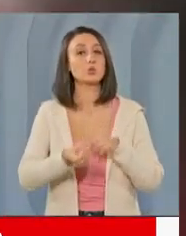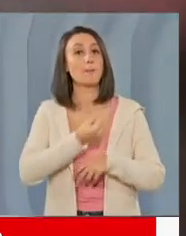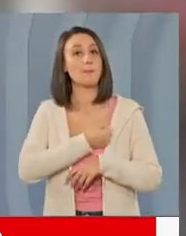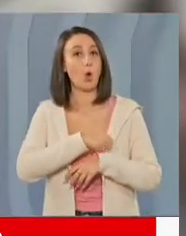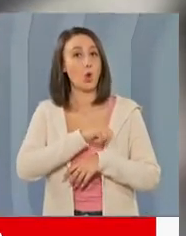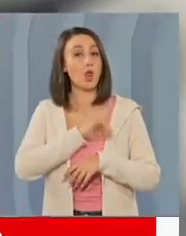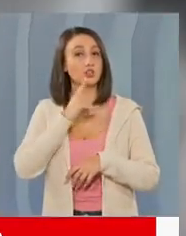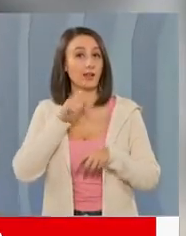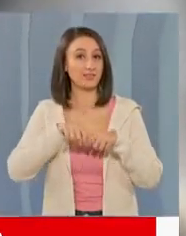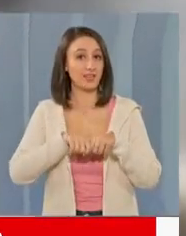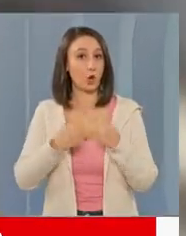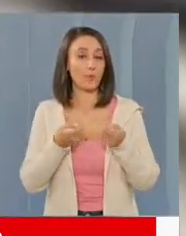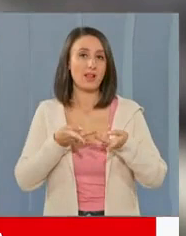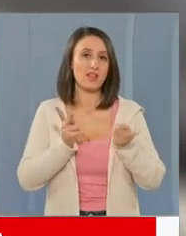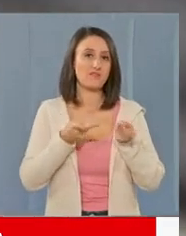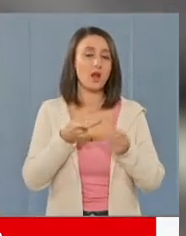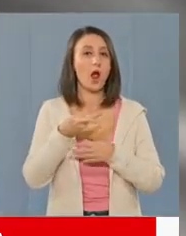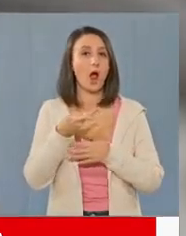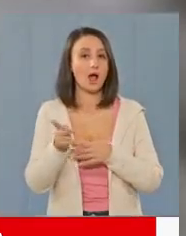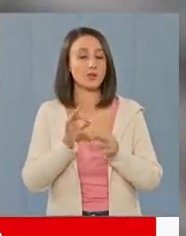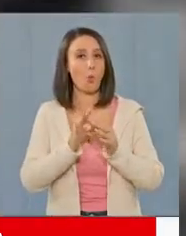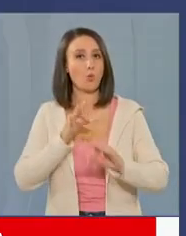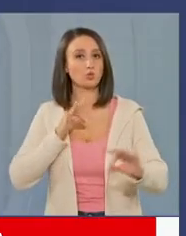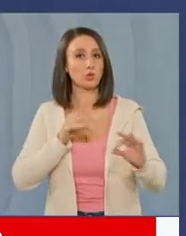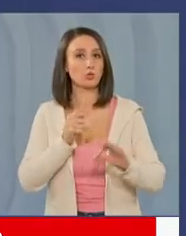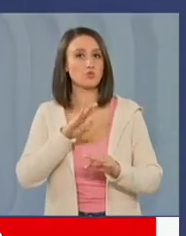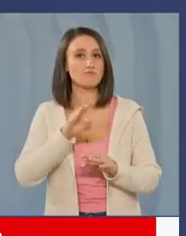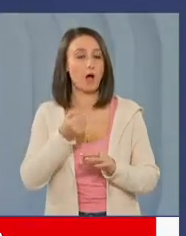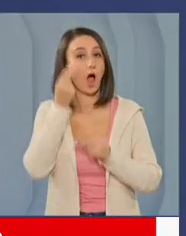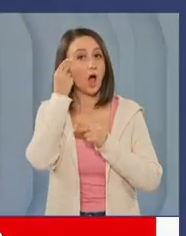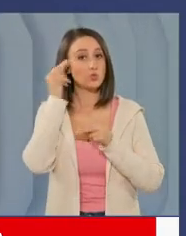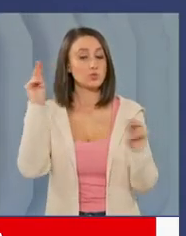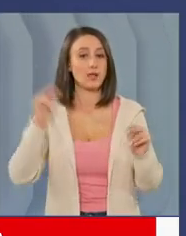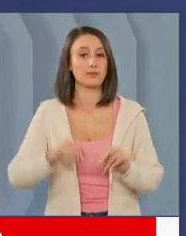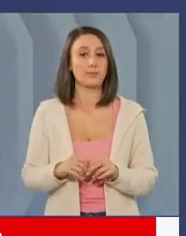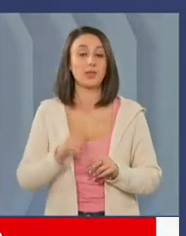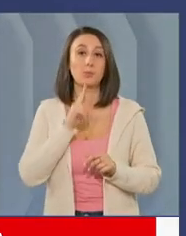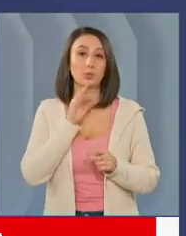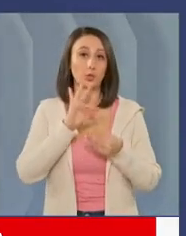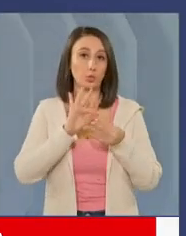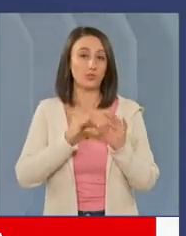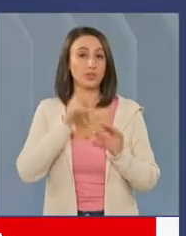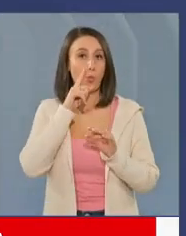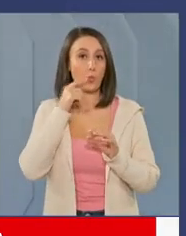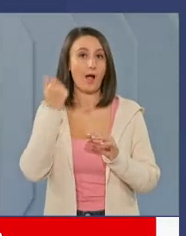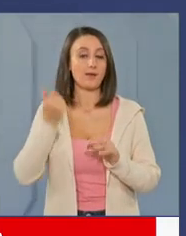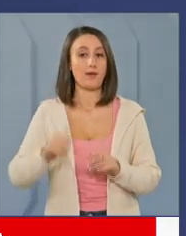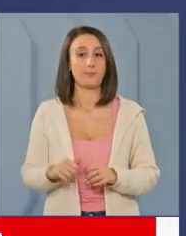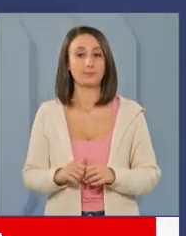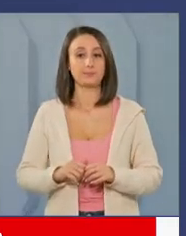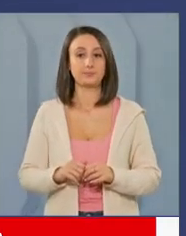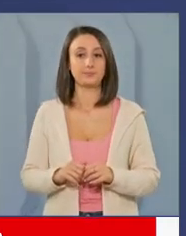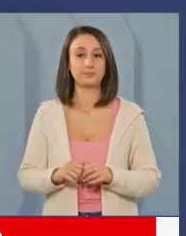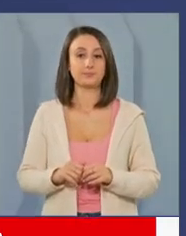în Polonia și a întreruperii livrărilor de gaze prin conducta drujba anun Zoltan Covaci purtător de cuvânt al lui Victor Orban